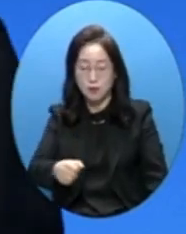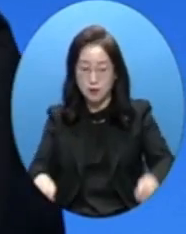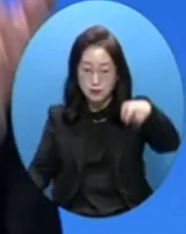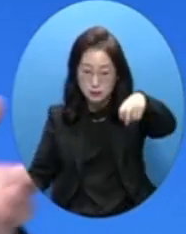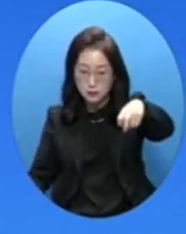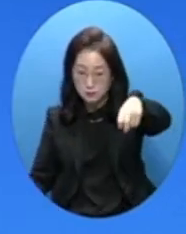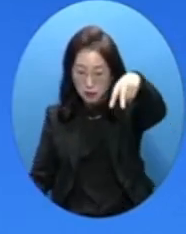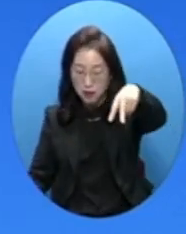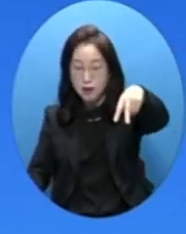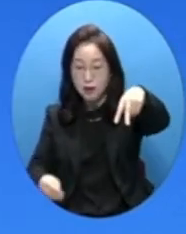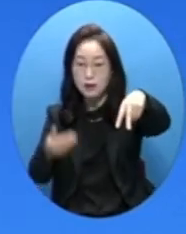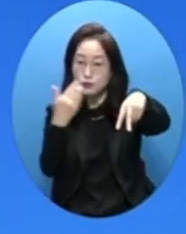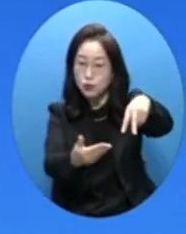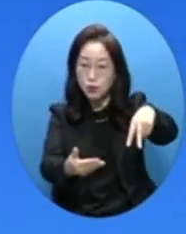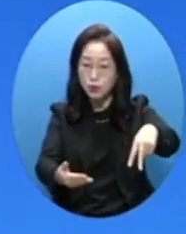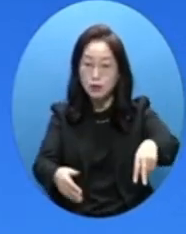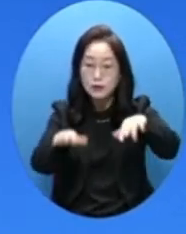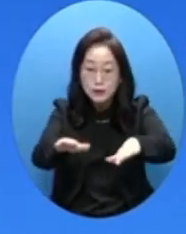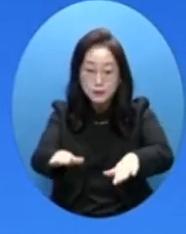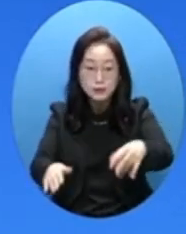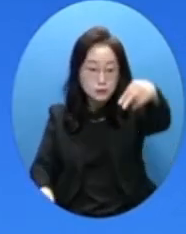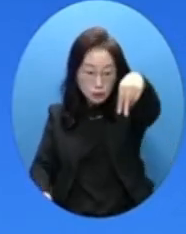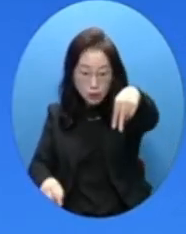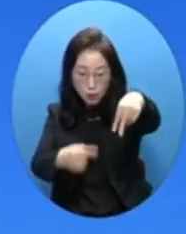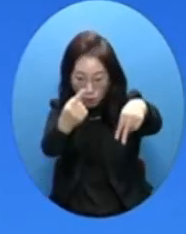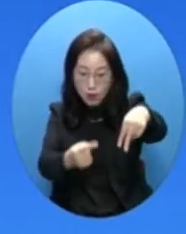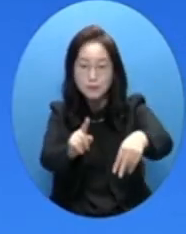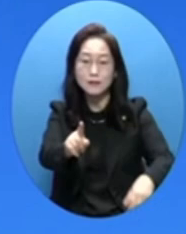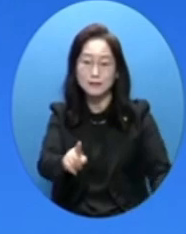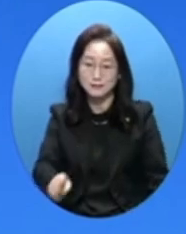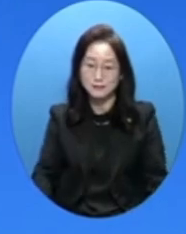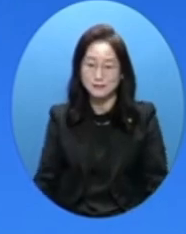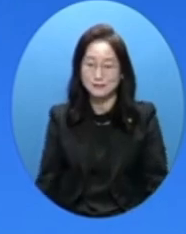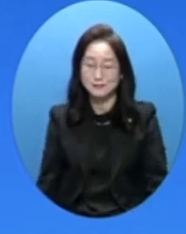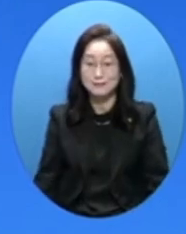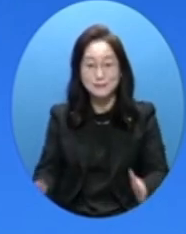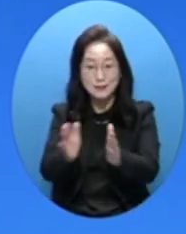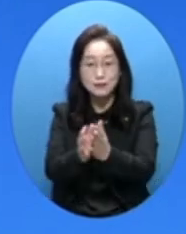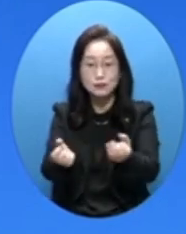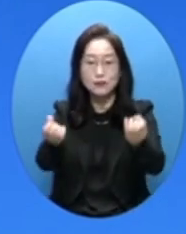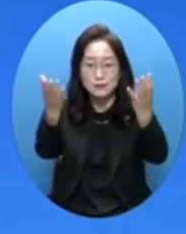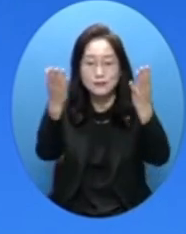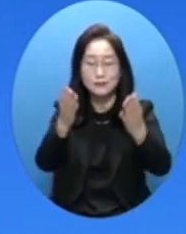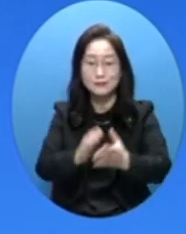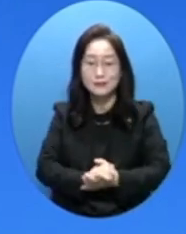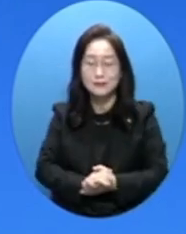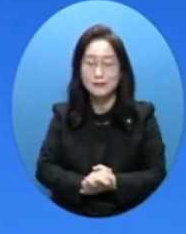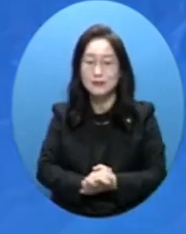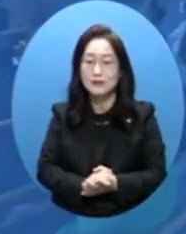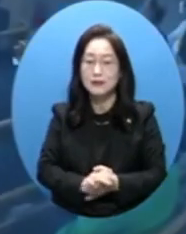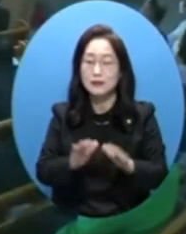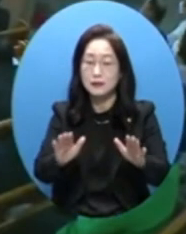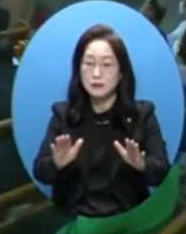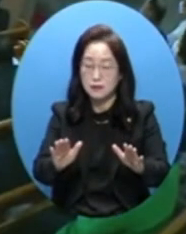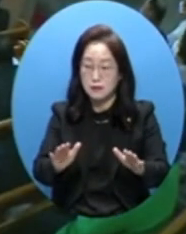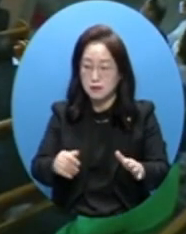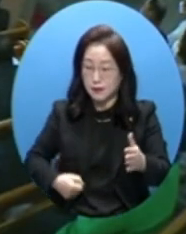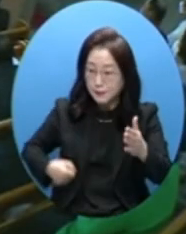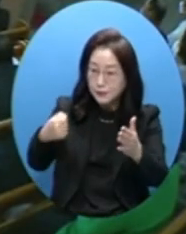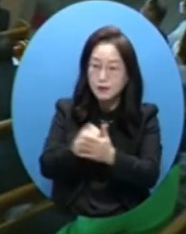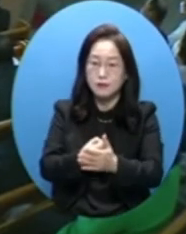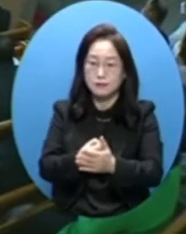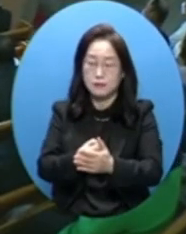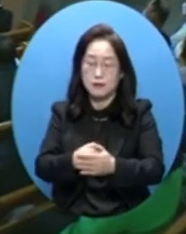건강하게 되어 너희 앞에 섰느니라. 할렐루야. 베드로가 담대하게 계속하여